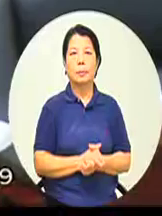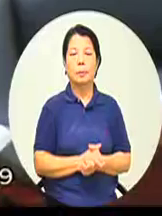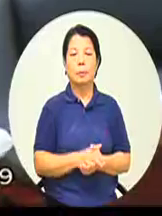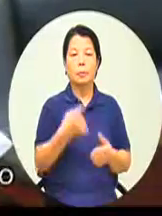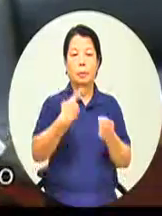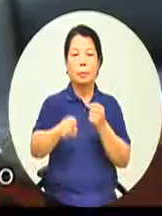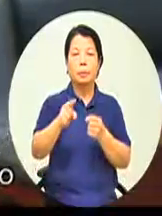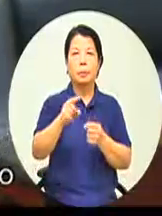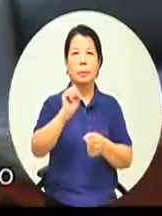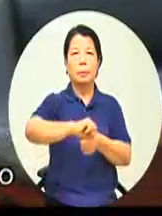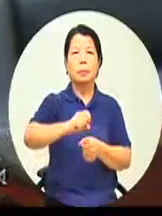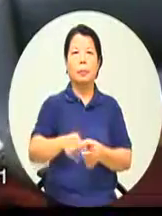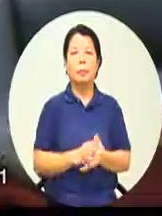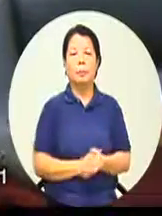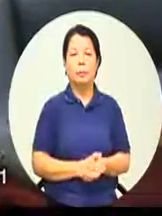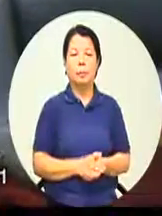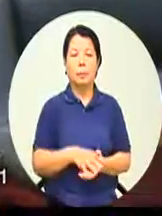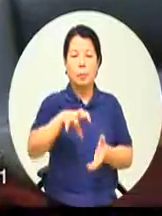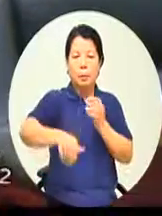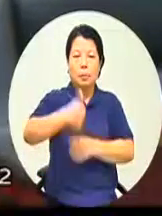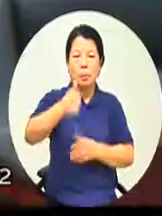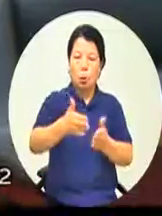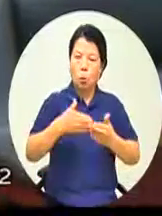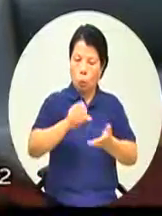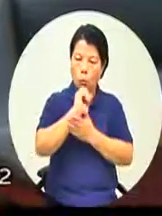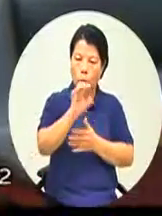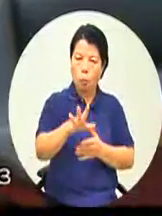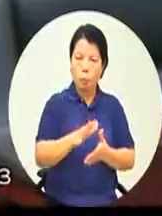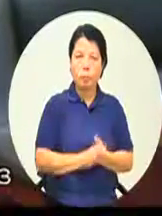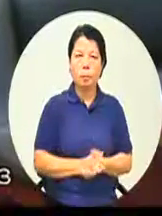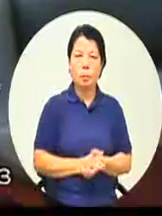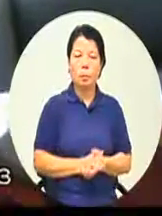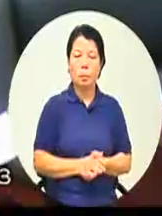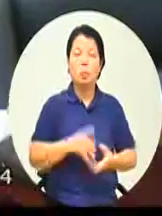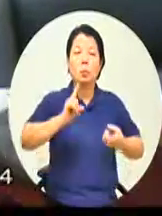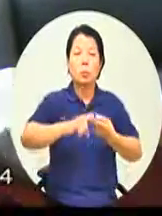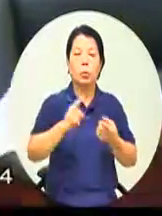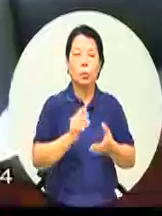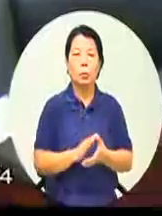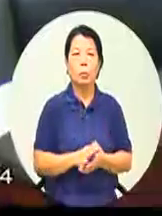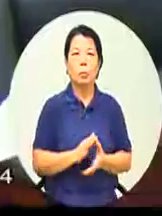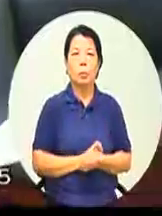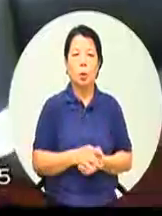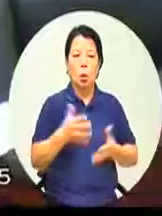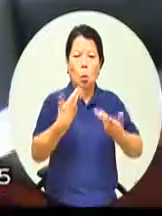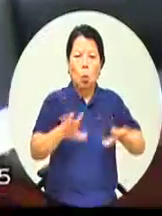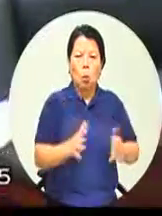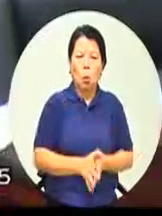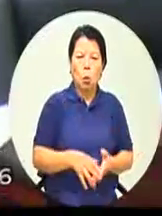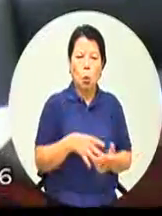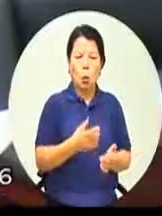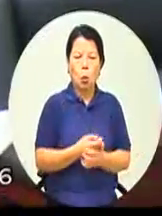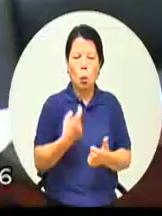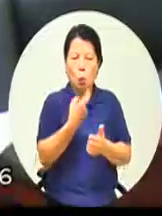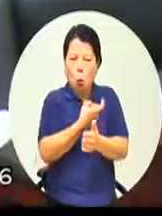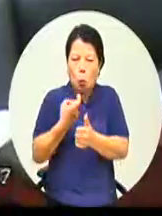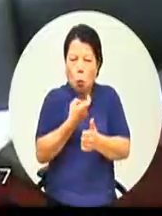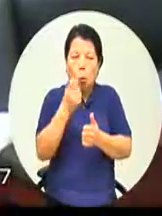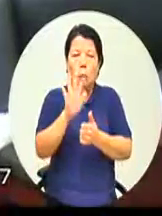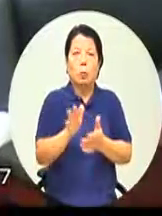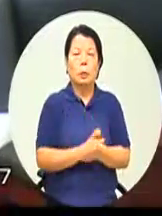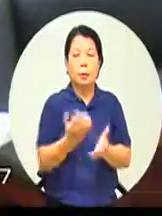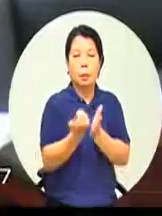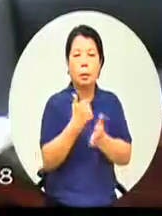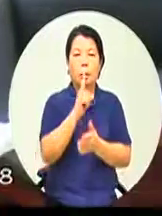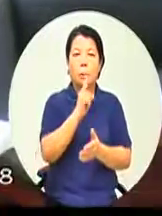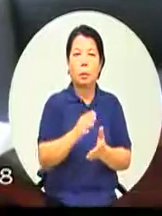钟。 局长，其实我要提的是说，没错，就是有这么样这么多的诱惑。那你刚讲的